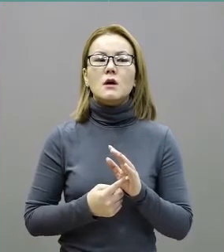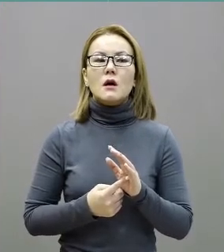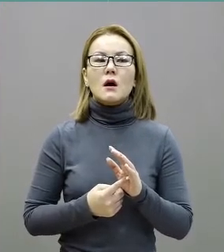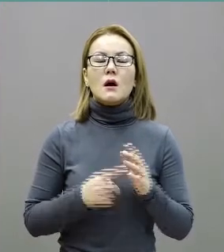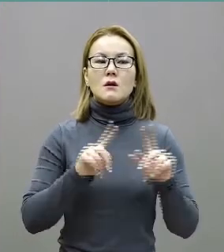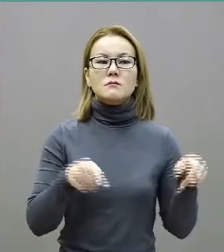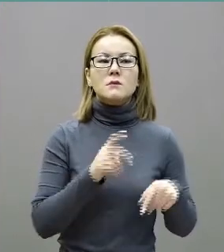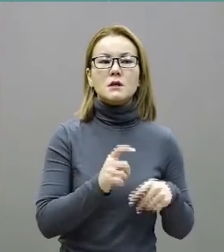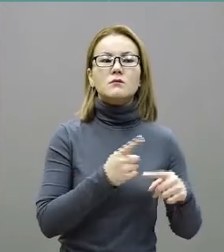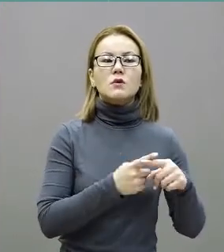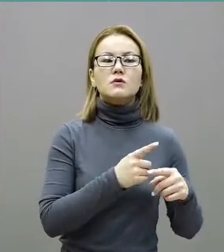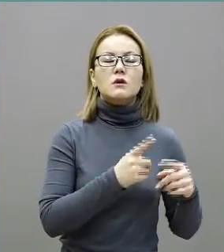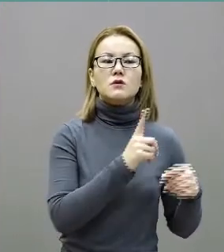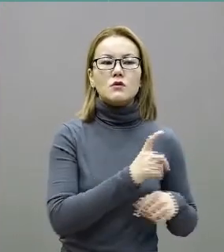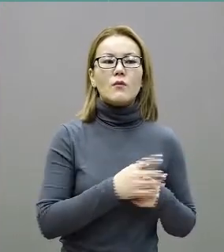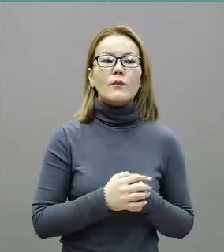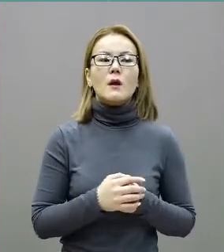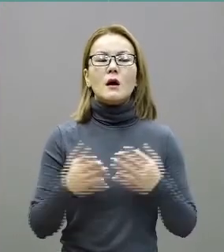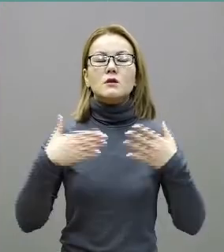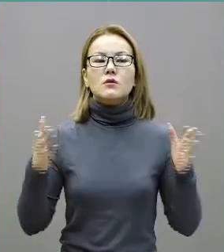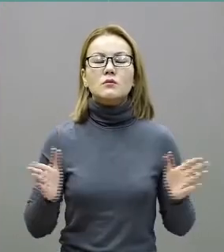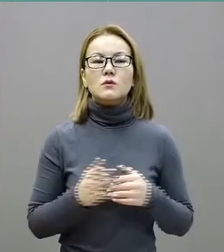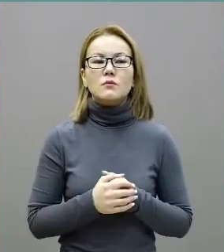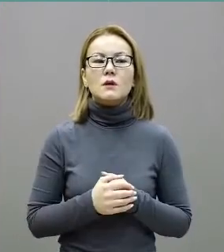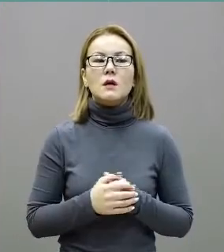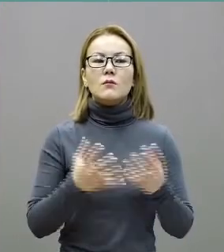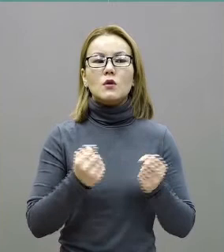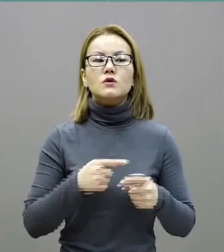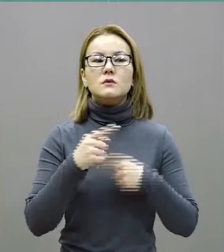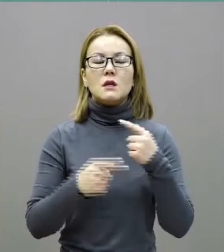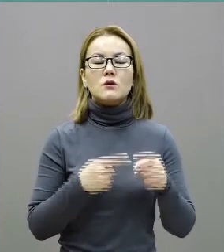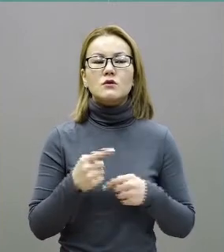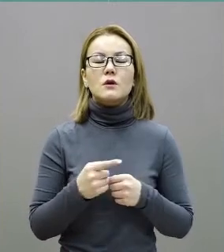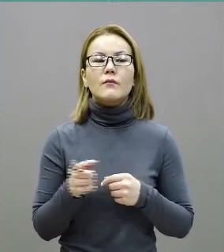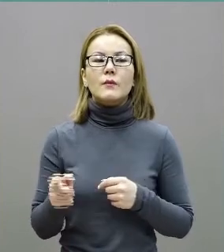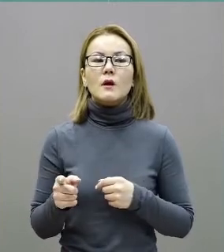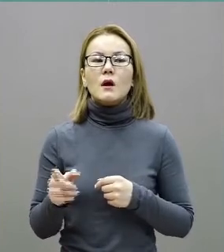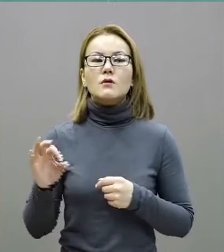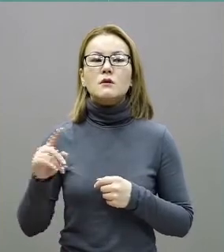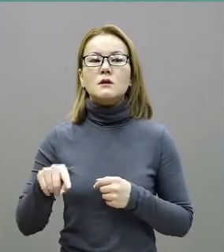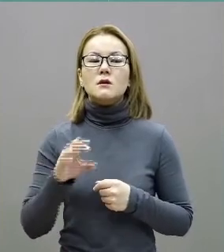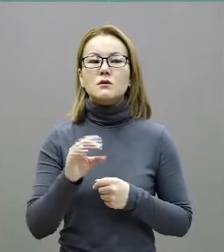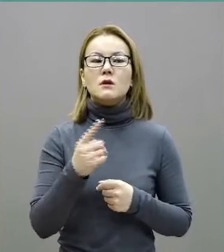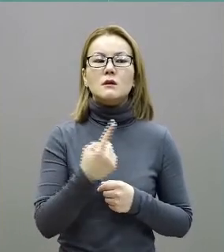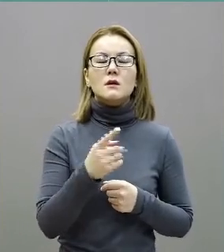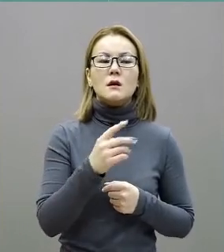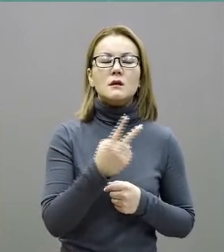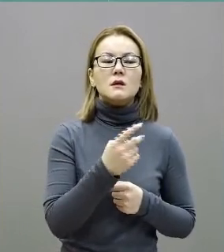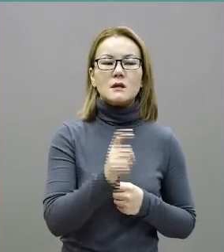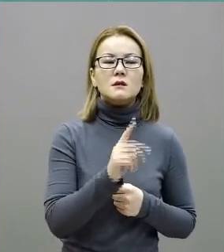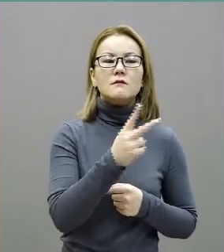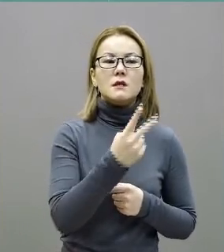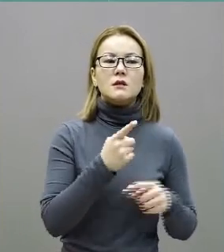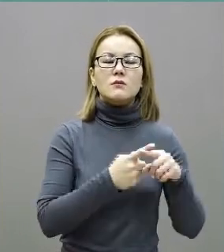приведем к общему знаменателю раскроем скобки и получим следующее уравнение 0,01 x квадрате